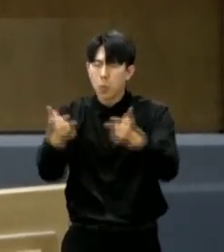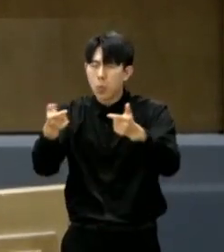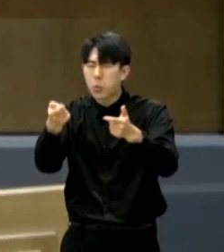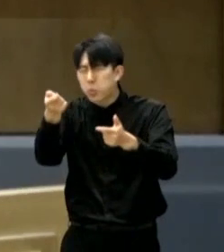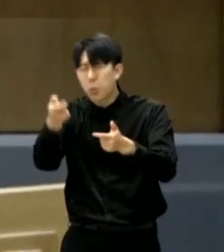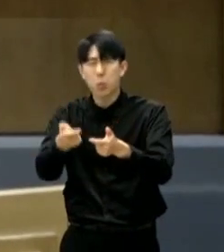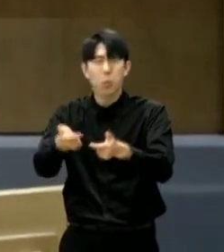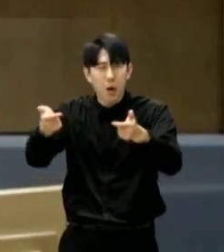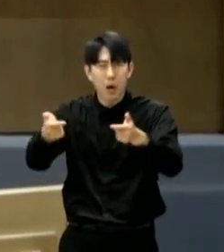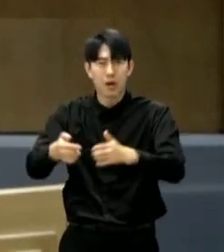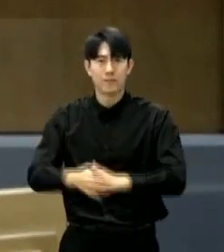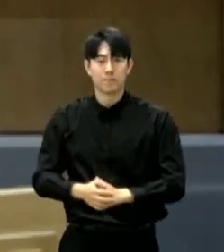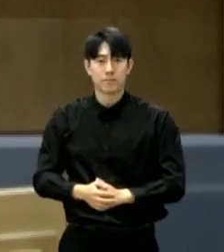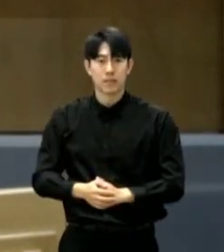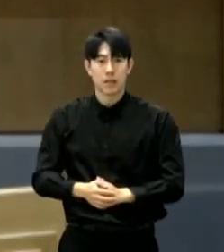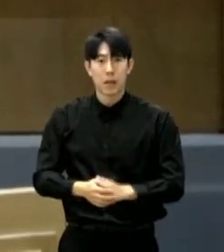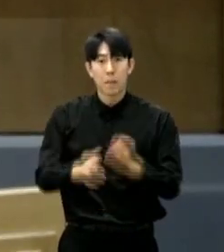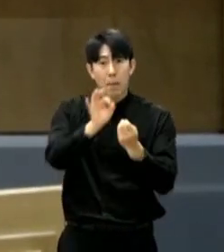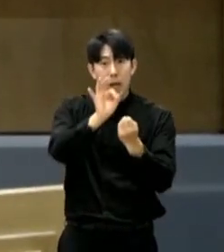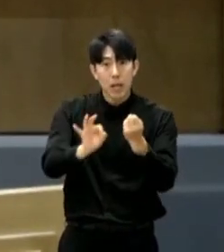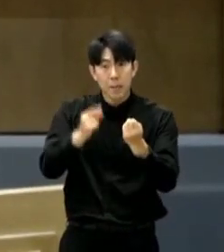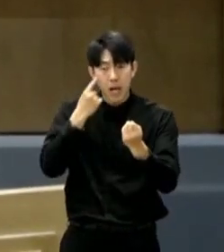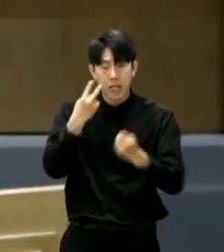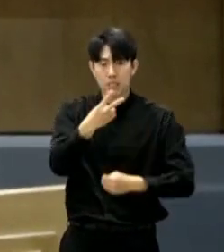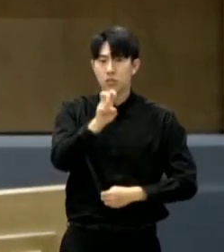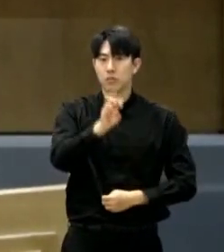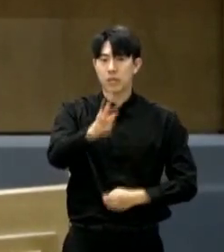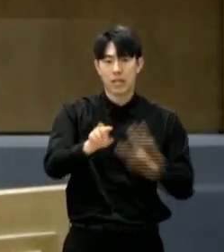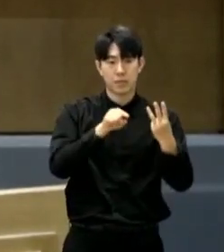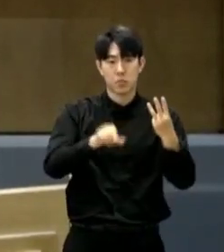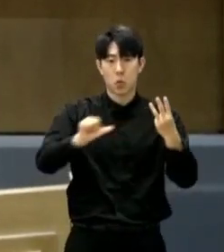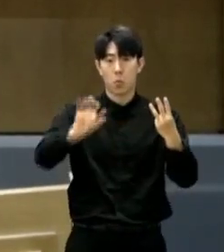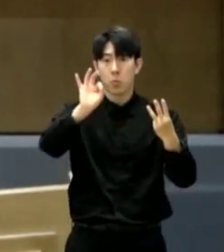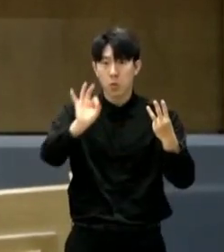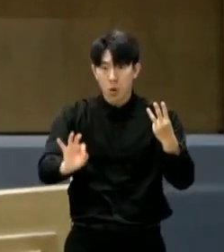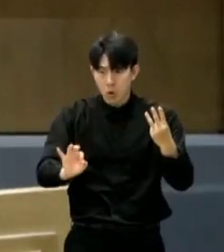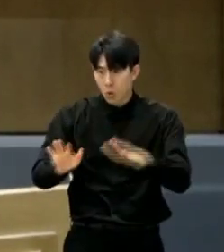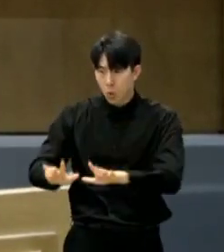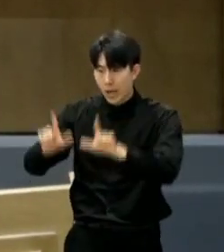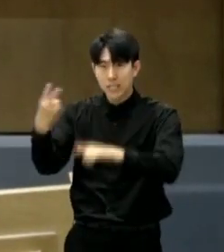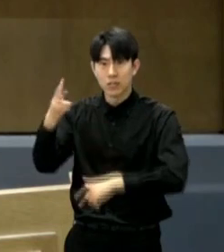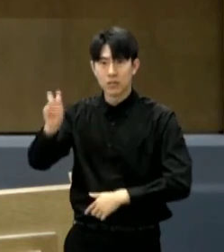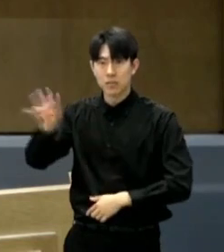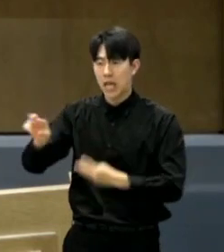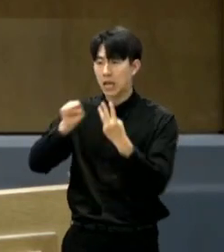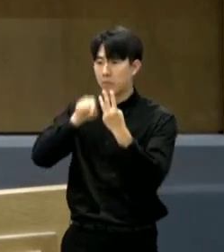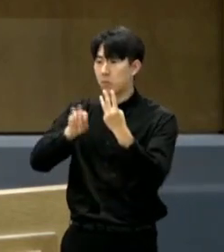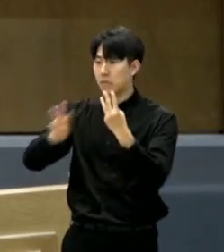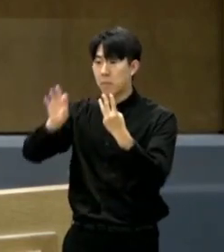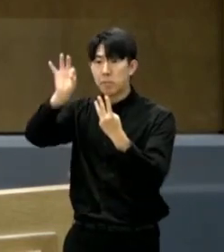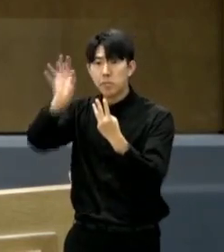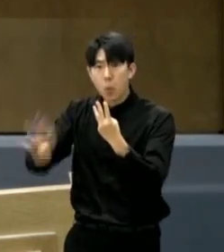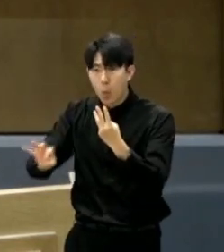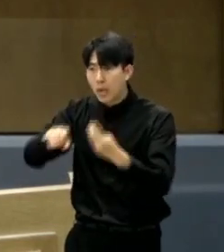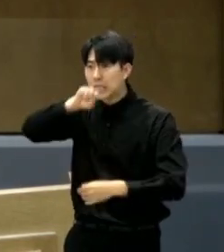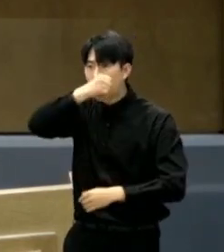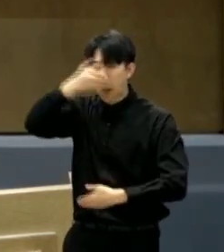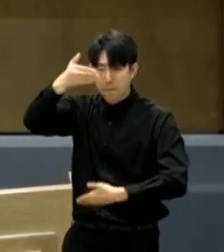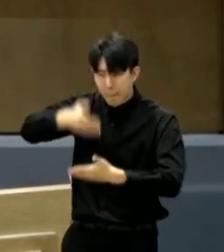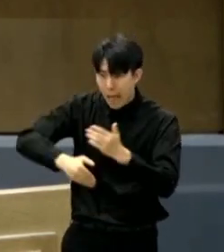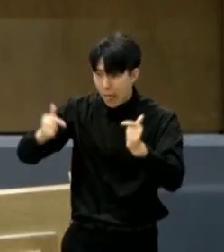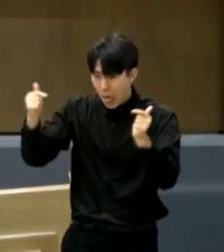않았습니다. 비율로 따지면 2023년도 3.5%, 올해는 3.3%로 도리어 삭감된,